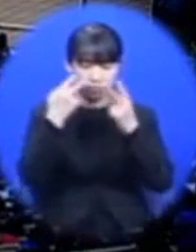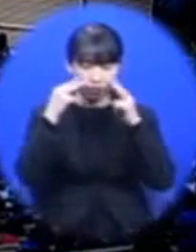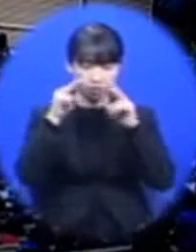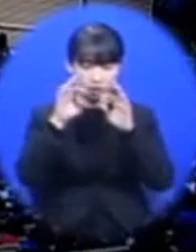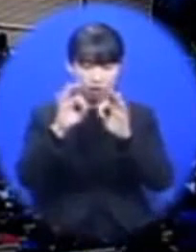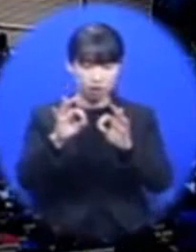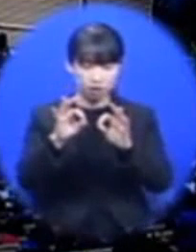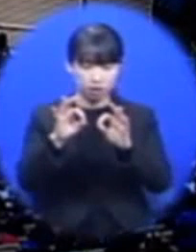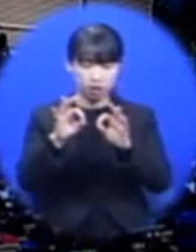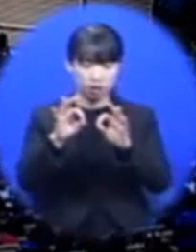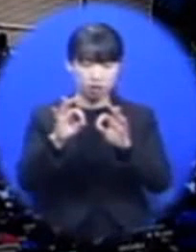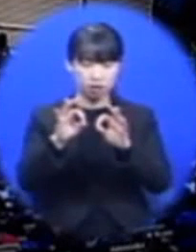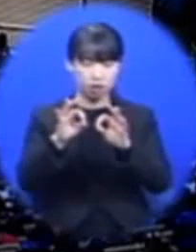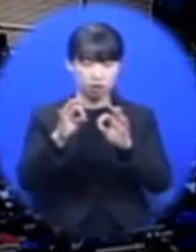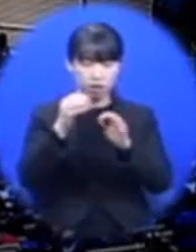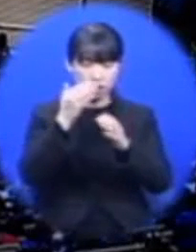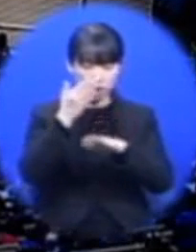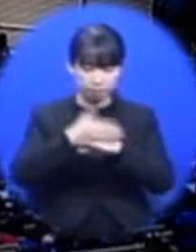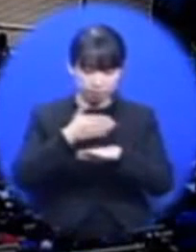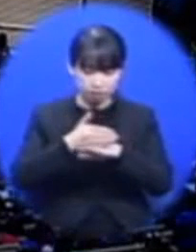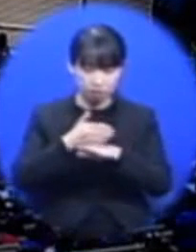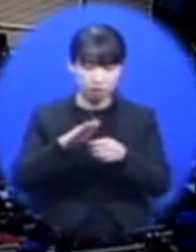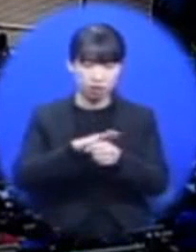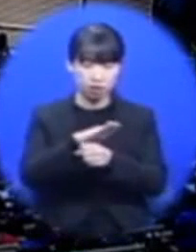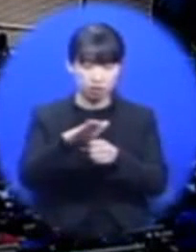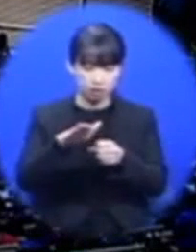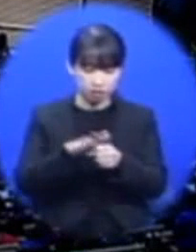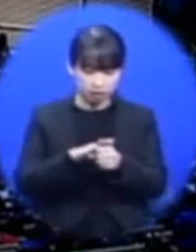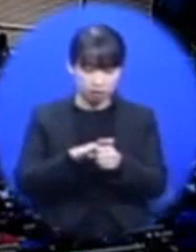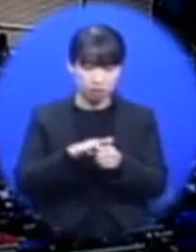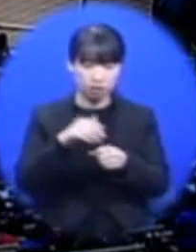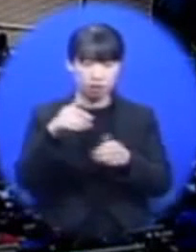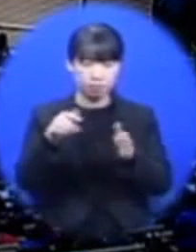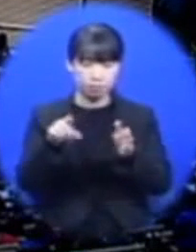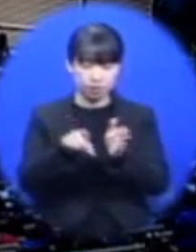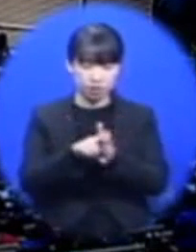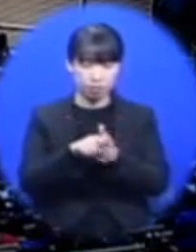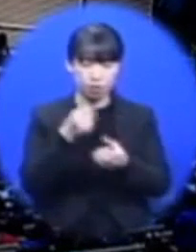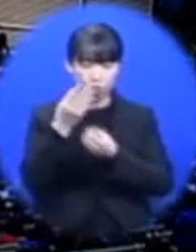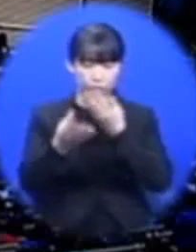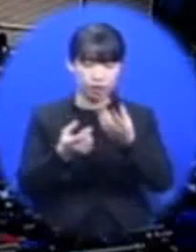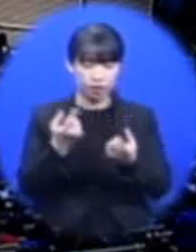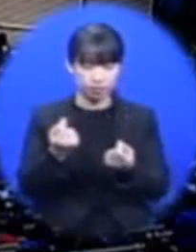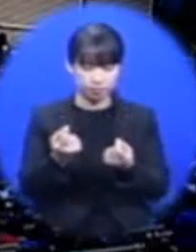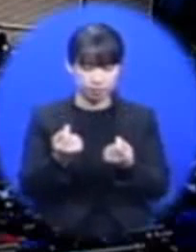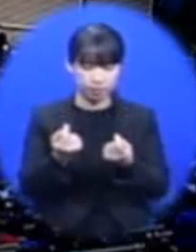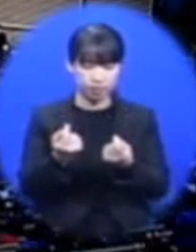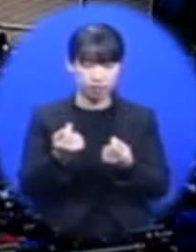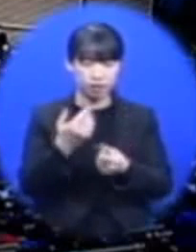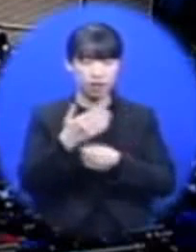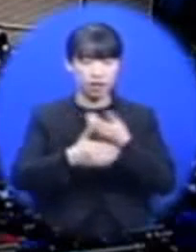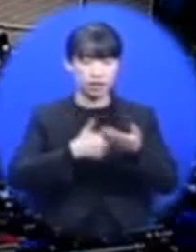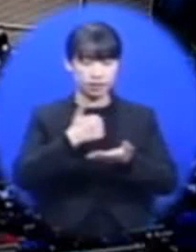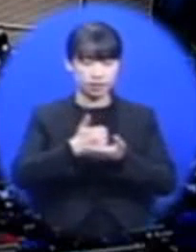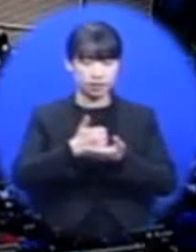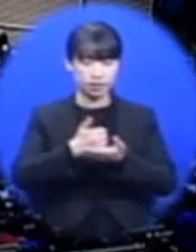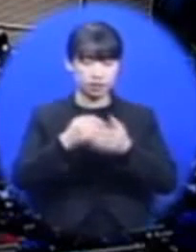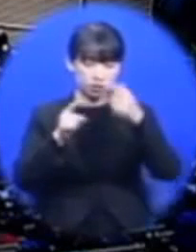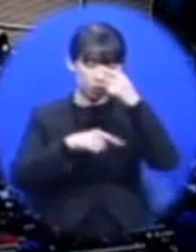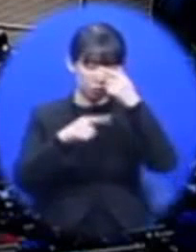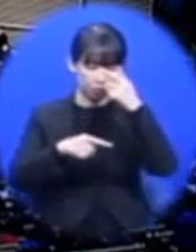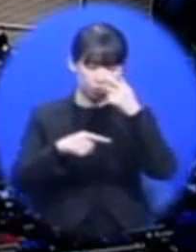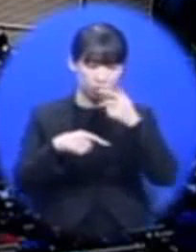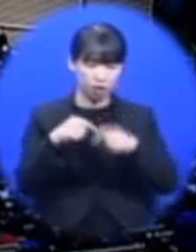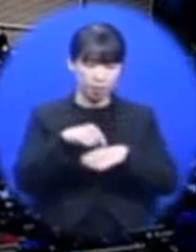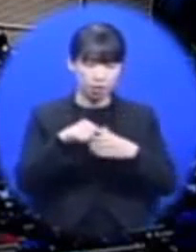감사와 주님을 향한 사랑과 우리의 믿음의 고백입니다 하나님 성도들에게 묶긴 것이 있으면 풀어